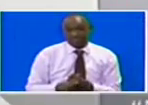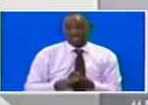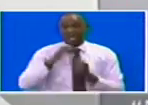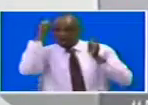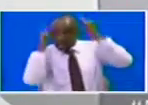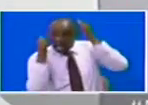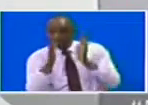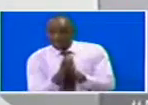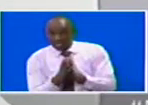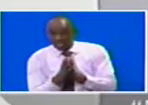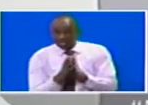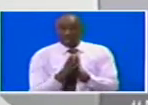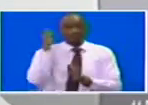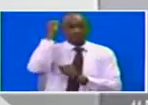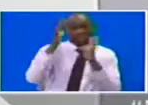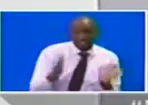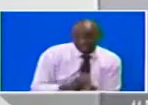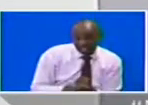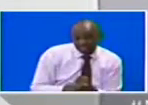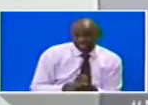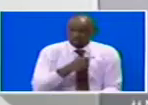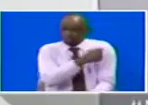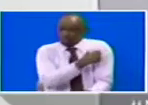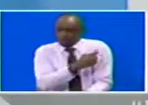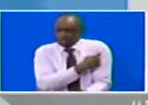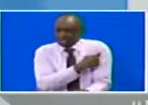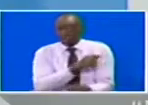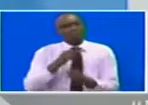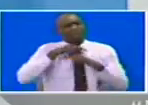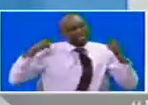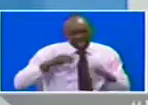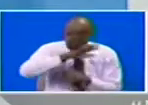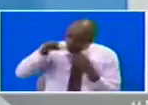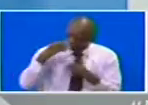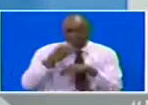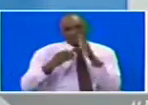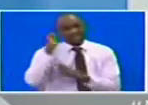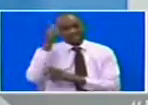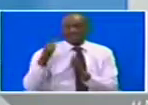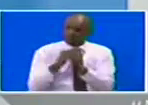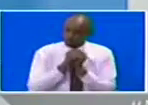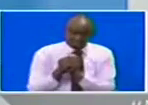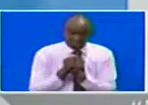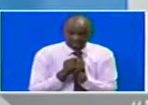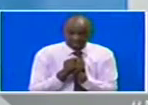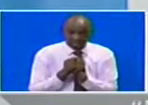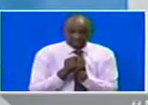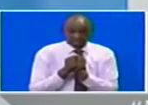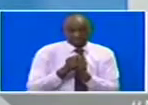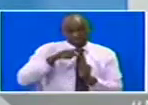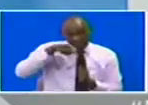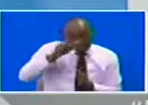Wanajeshi, wanasiasa, madaktari, wachungaji wote tujenge Kenya.